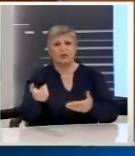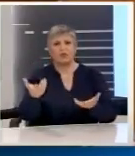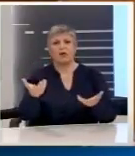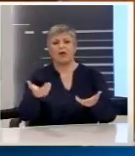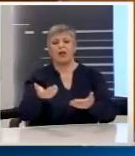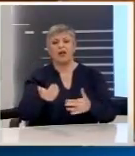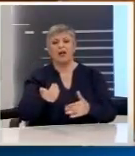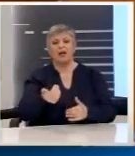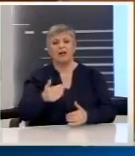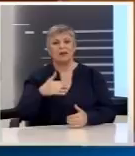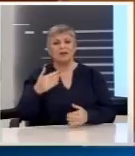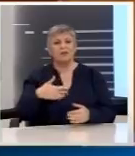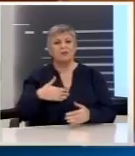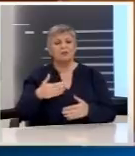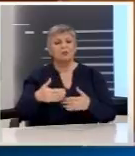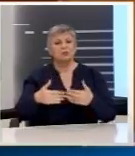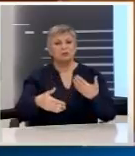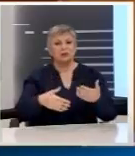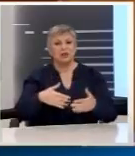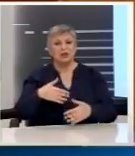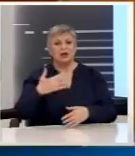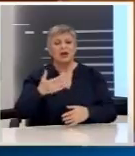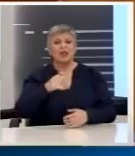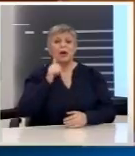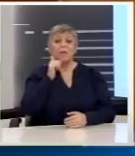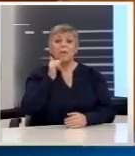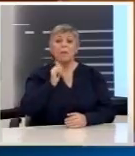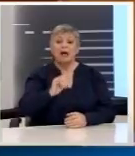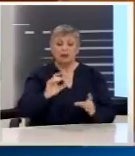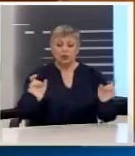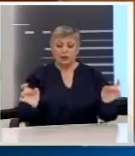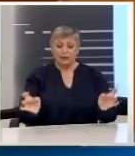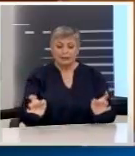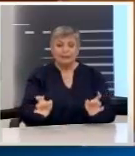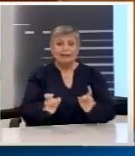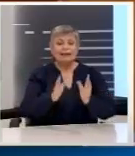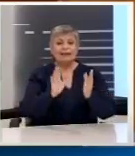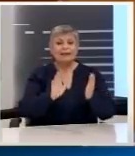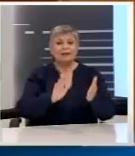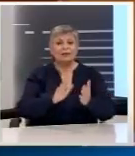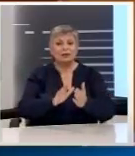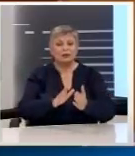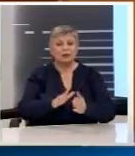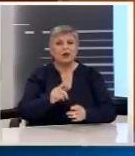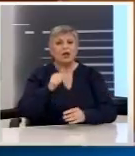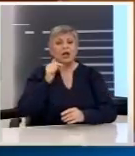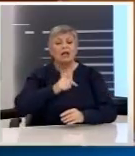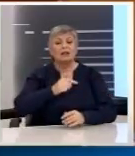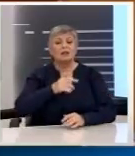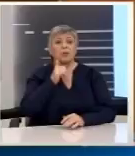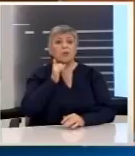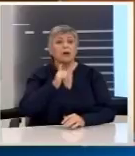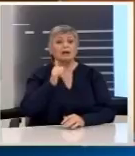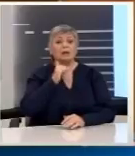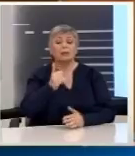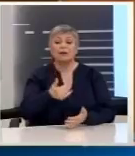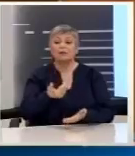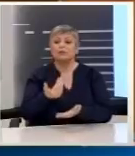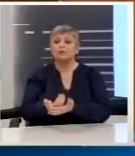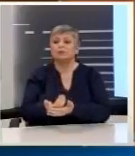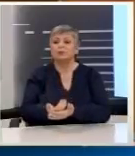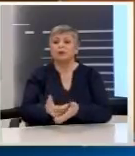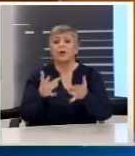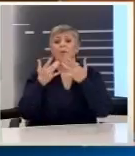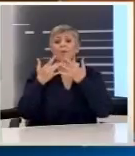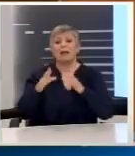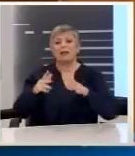με τον οποίο σε κάθε γεγονός που έρχεται μπροστά μας ζητάτε διαρκώς παραιτήσεις υπουργών. Έχω μετρήσει πάνω από